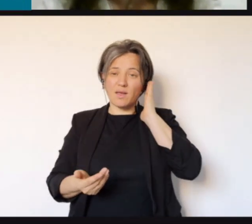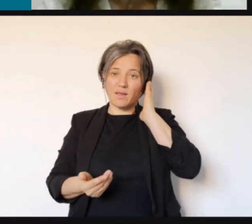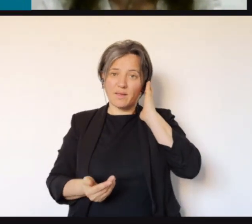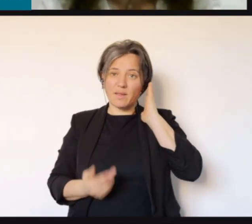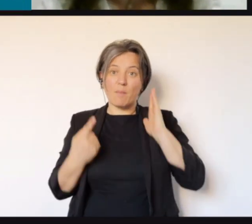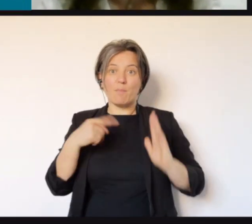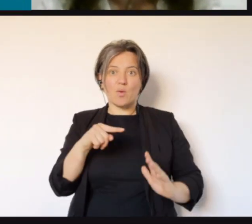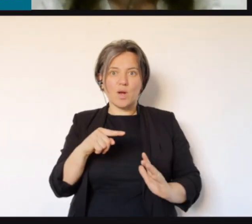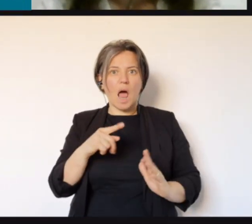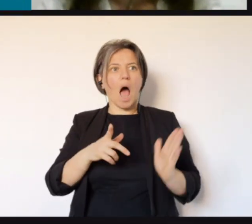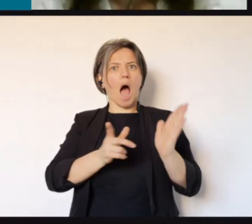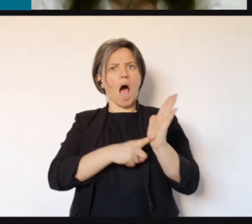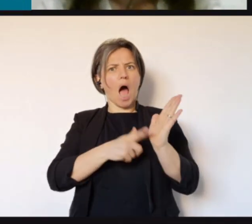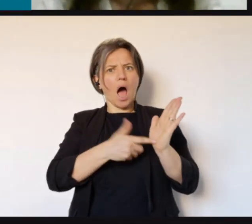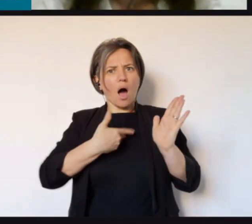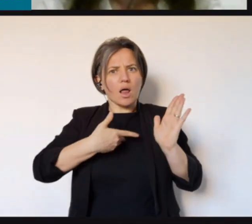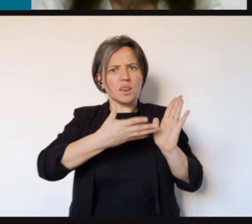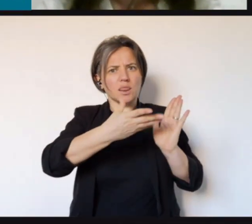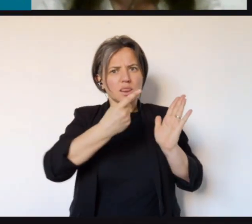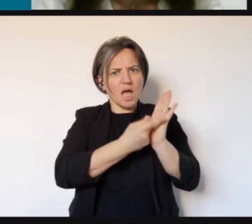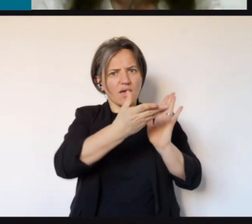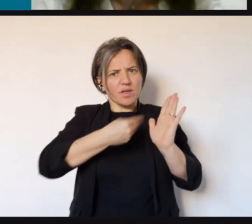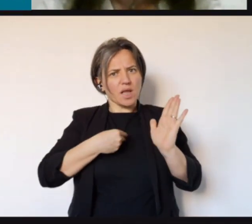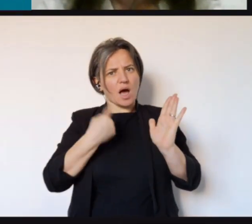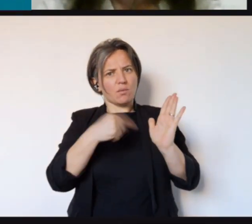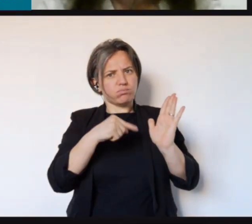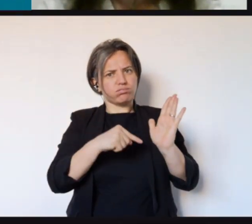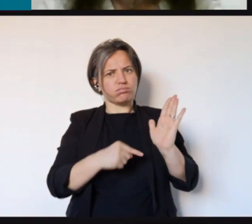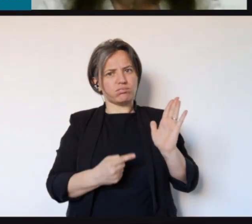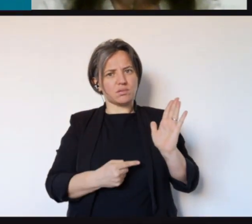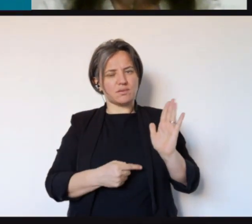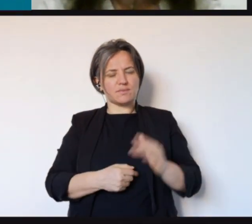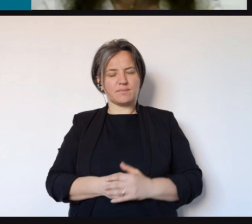e per questo lo possiamo rivendicare.